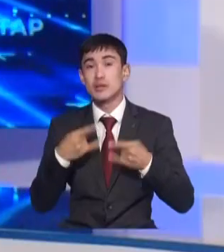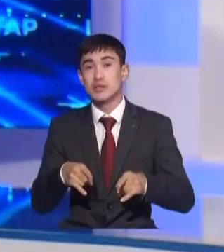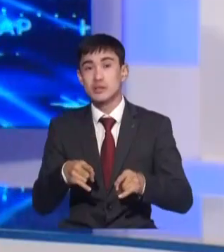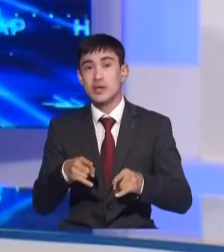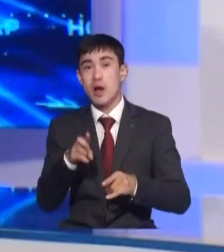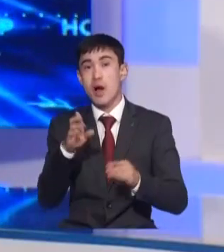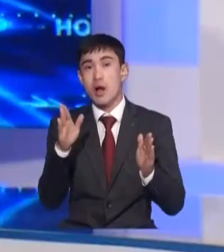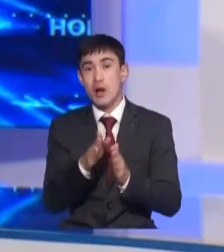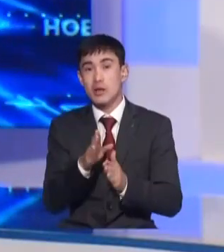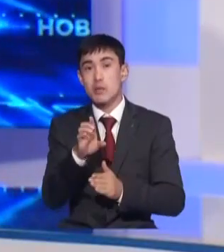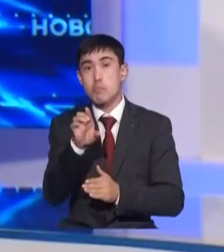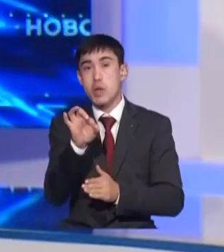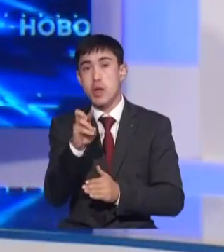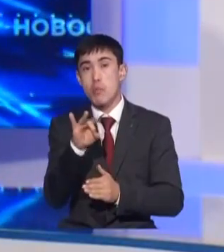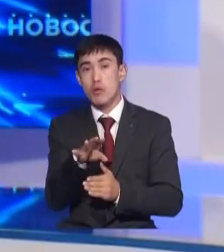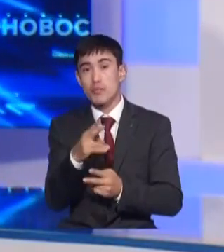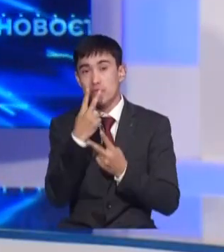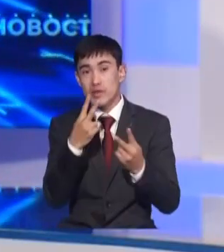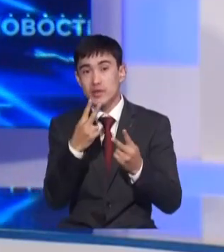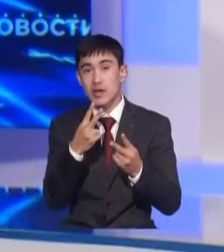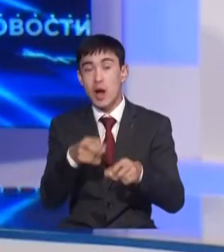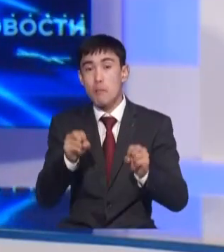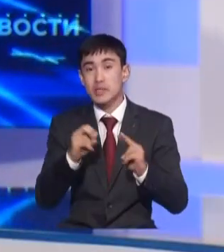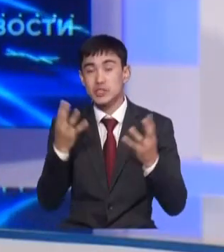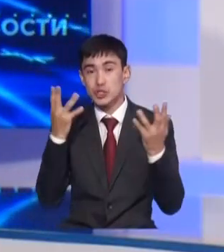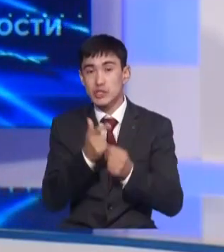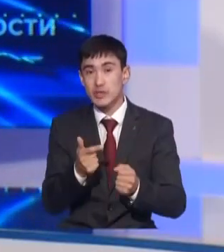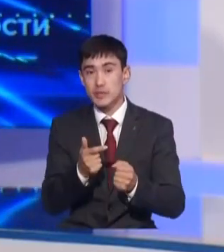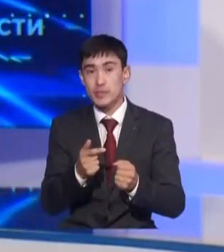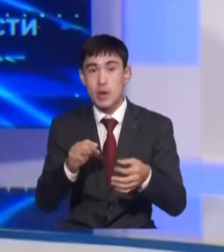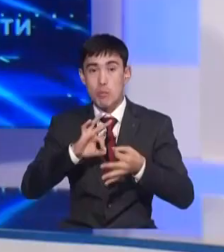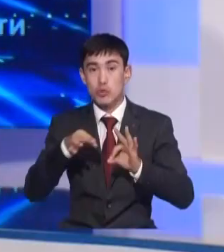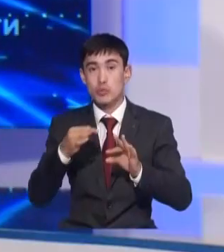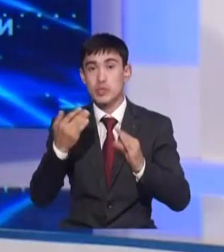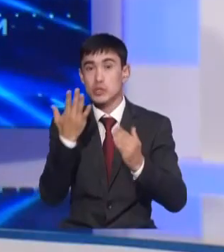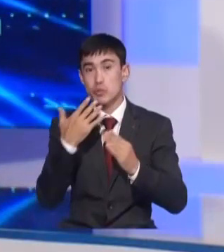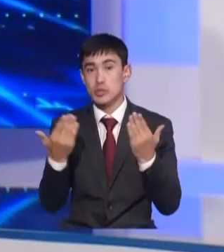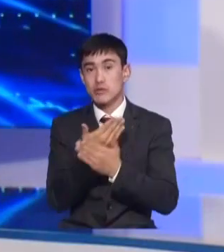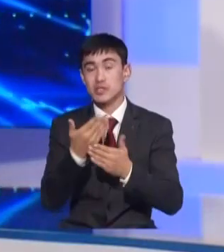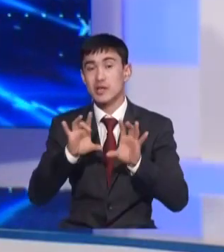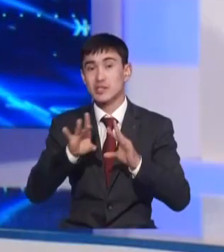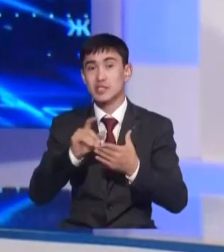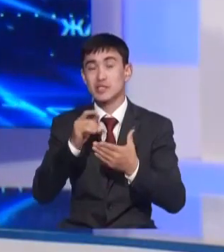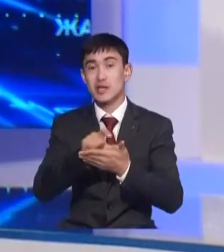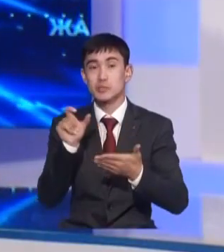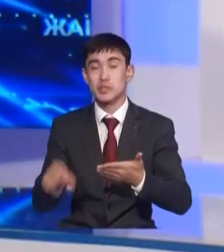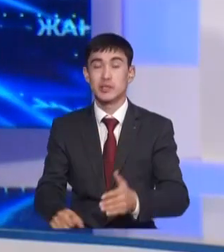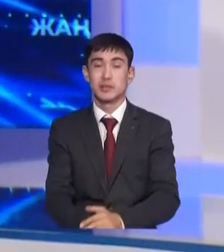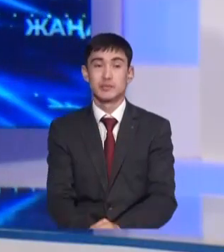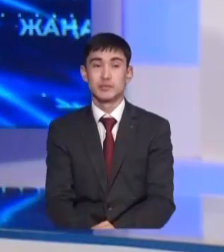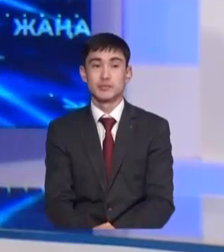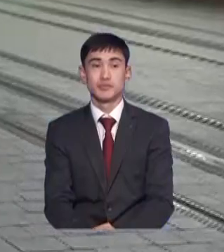появился карликовый бегемот, вид, находящийся под угрозой исчезновения. Подробнее о зарубежных новостях расскажет наш